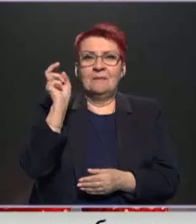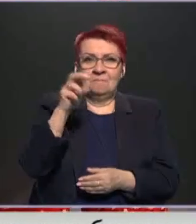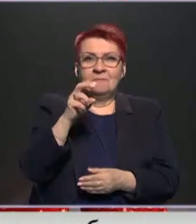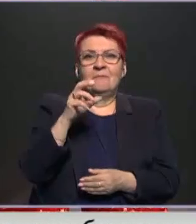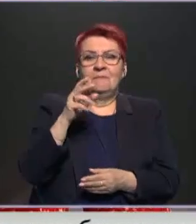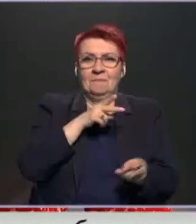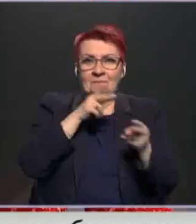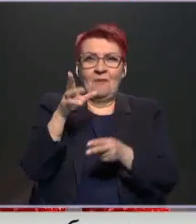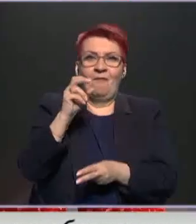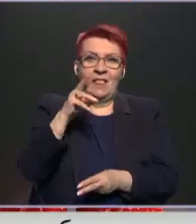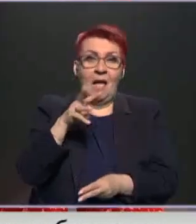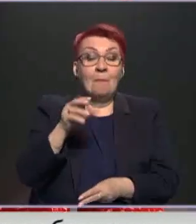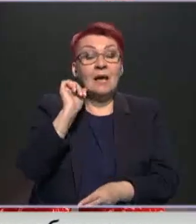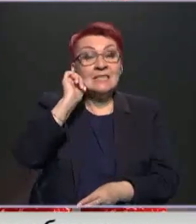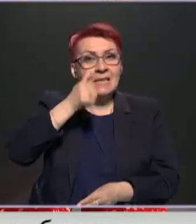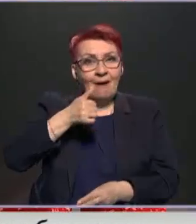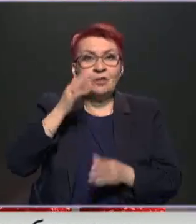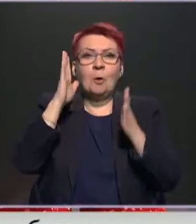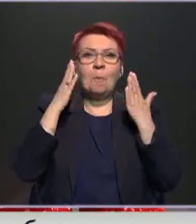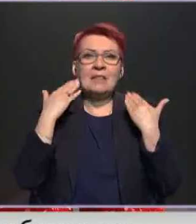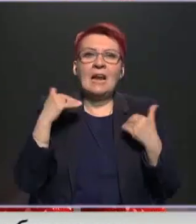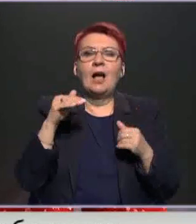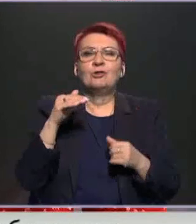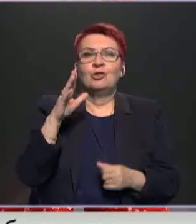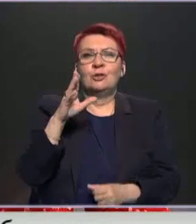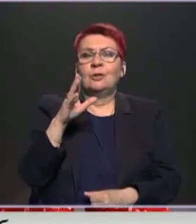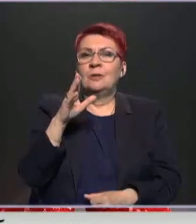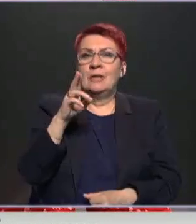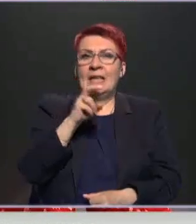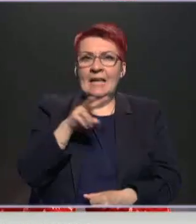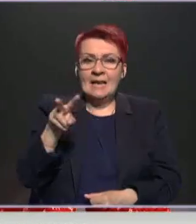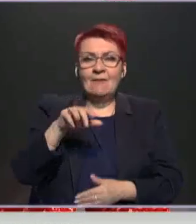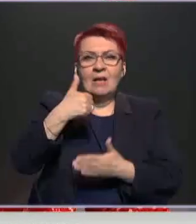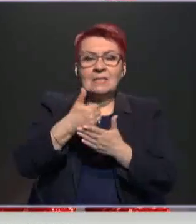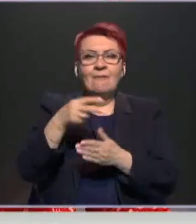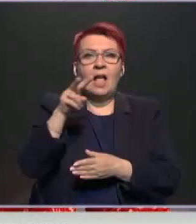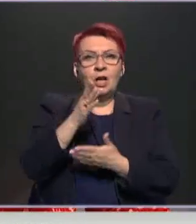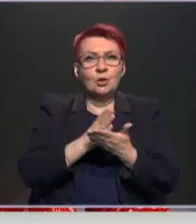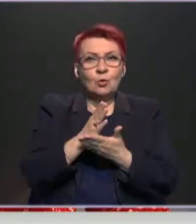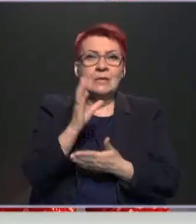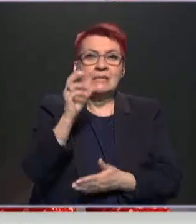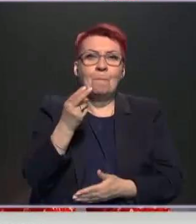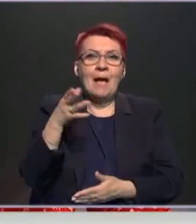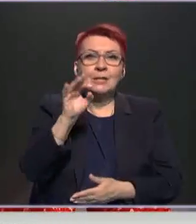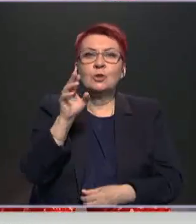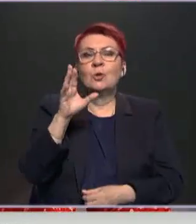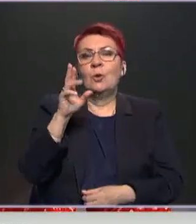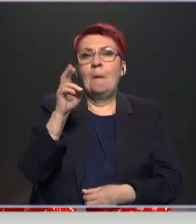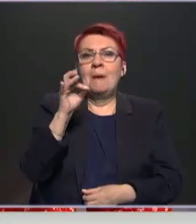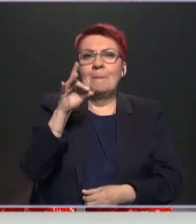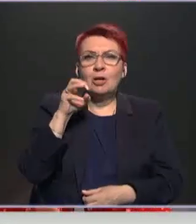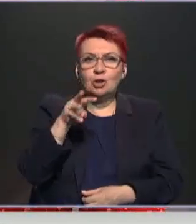А завтра святейший патриарх Кирилл возглавит литургию в Спасо-Преображенском соборе,